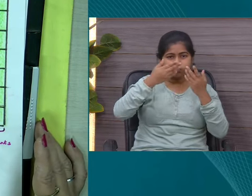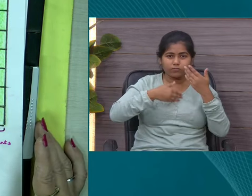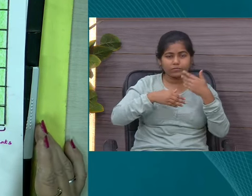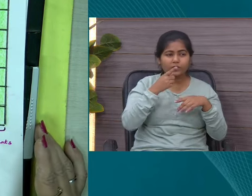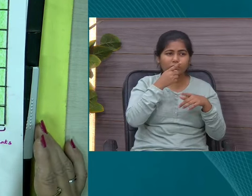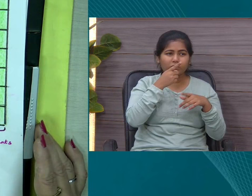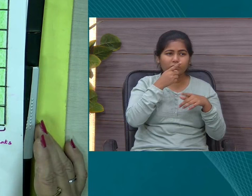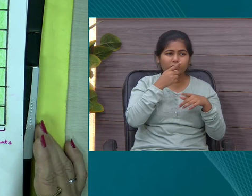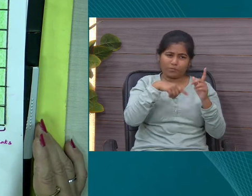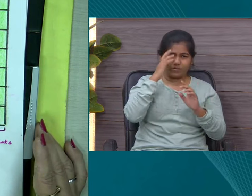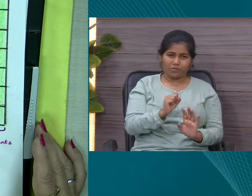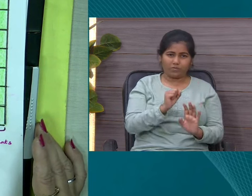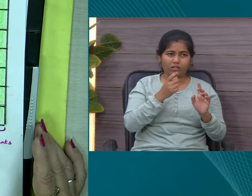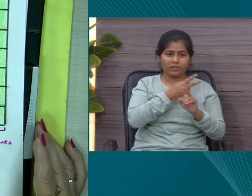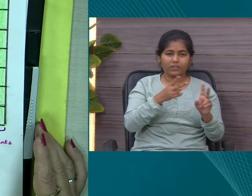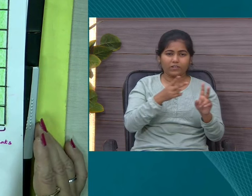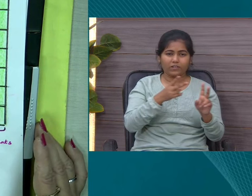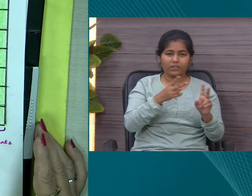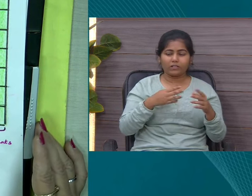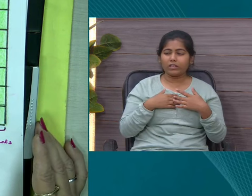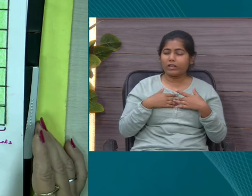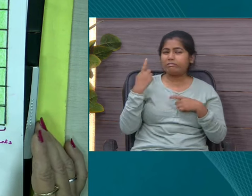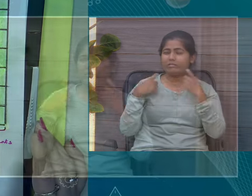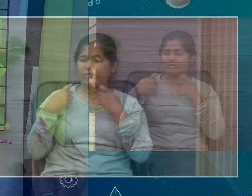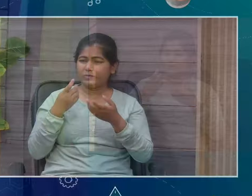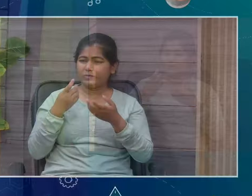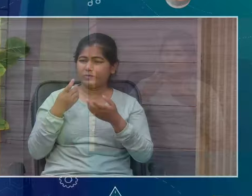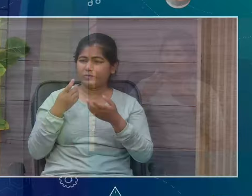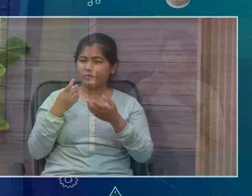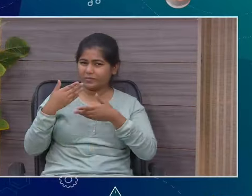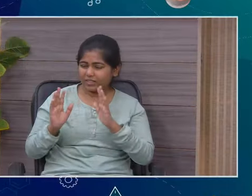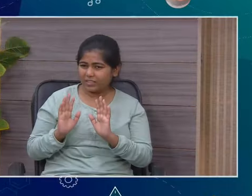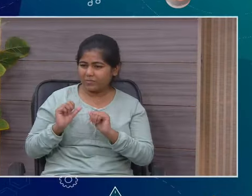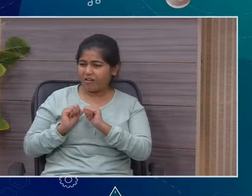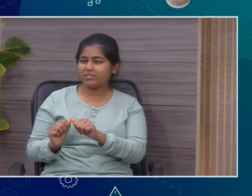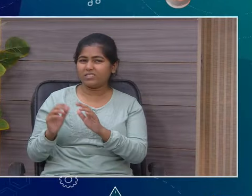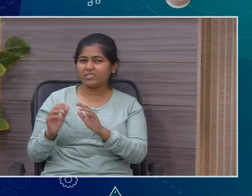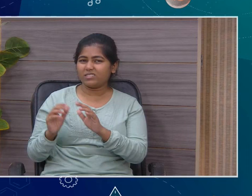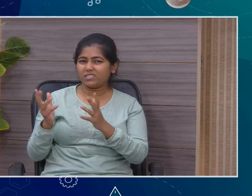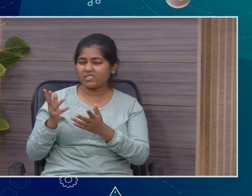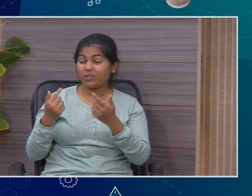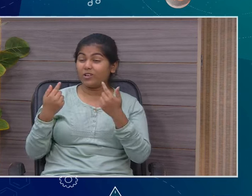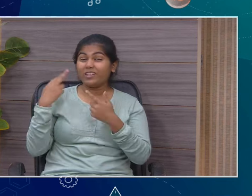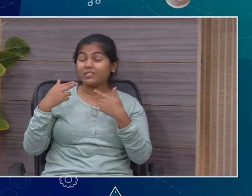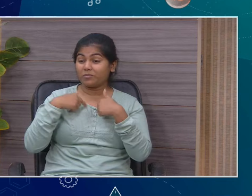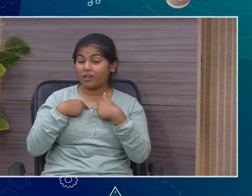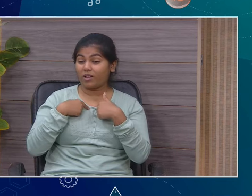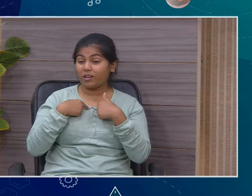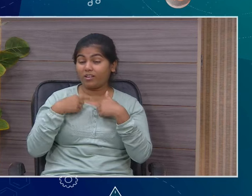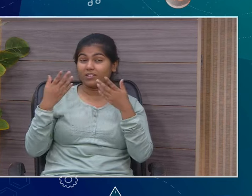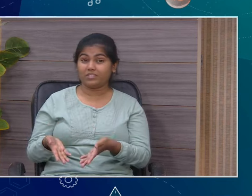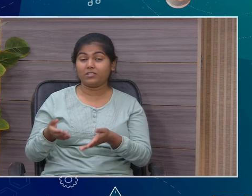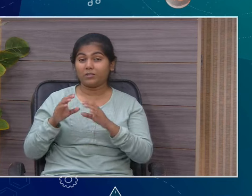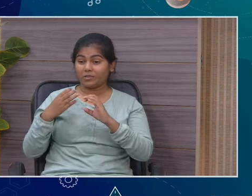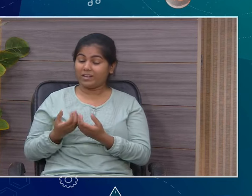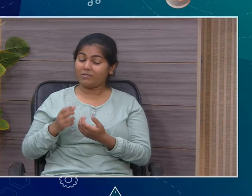याद किया था आपने इन एलिमेंट्स को? मैं सोच रहा हूँ कि मैंने पढ़ा था, मैं उसका क्या जवाब दूँ क्योंकि मैं आज मुझे लग रहा है कि मैं इस